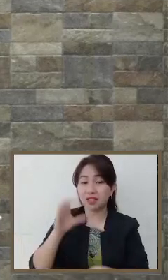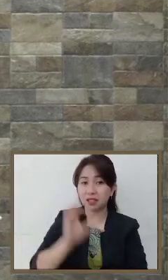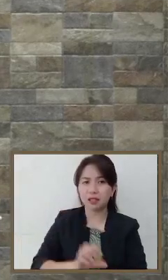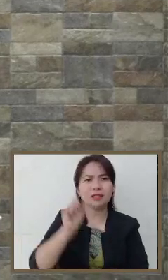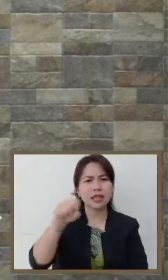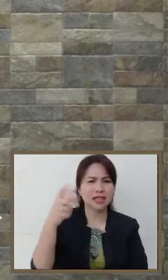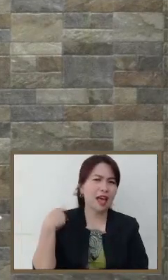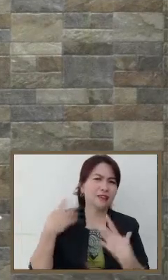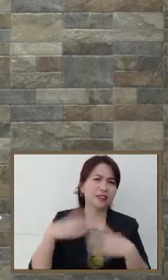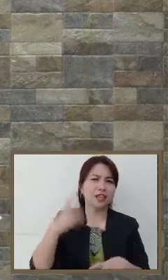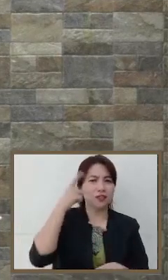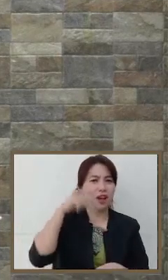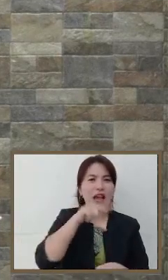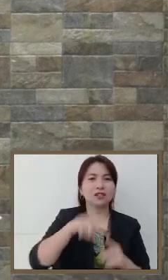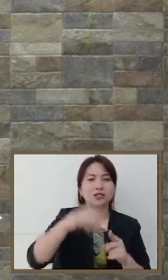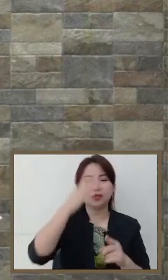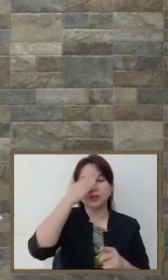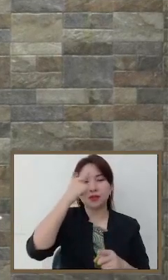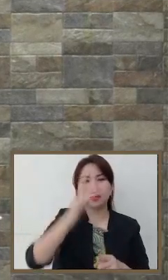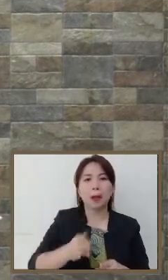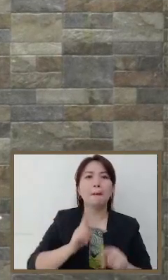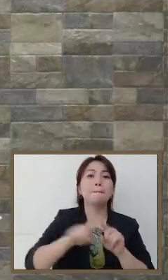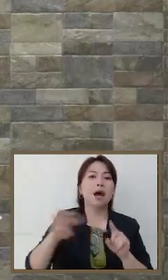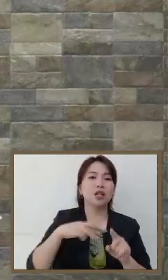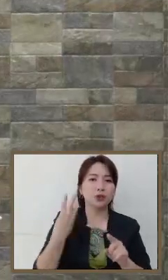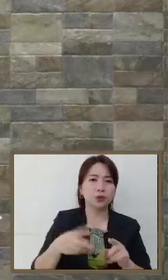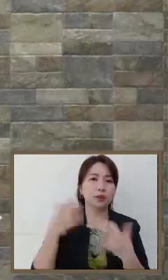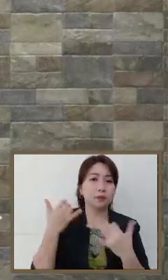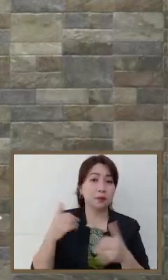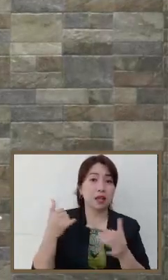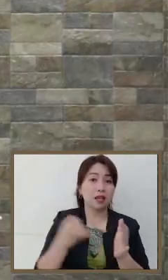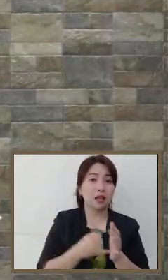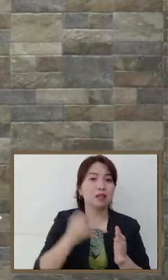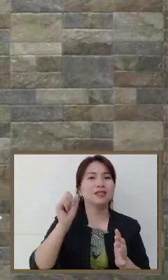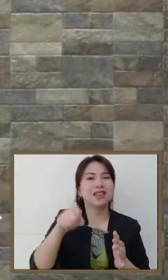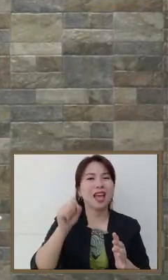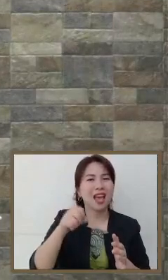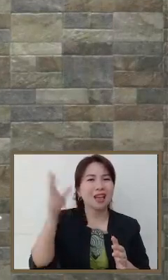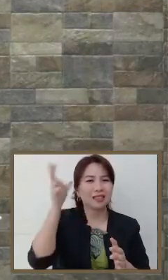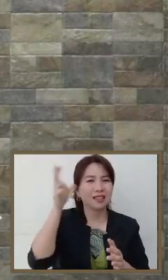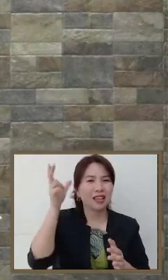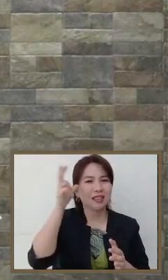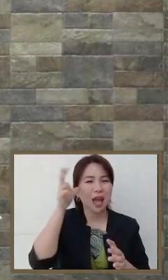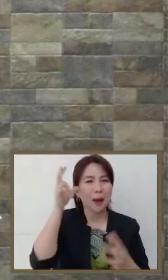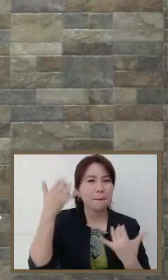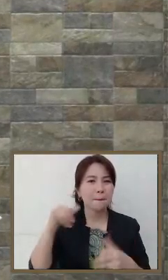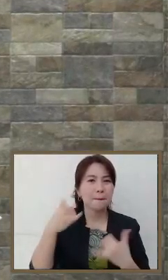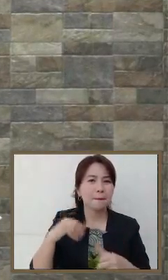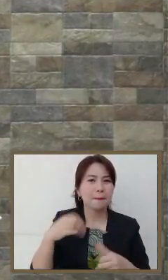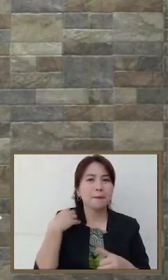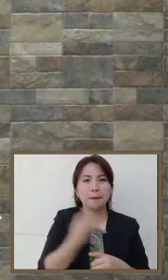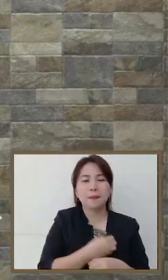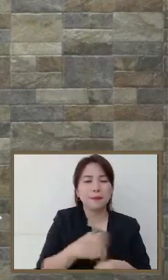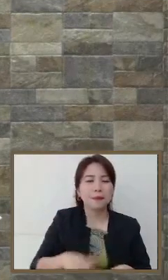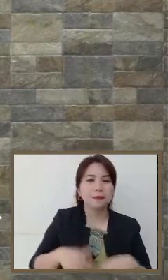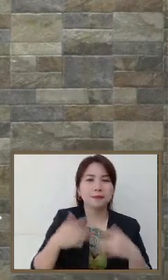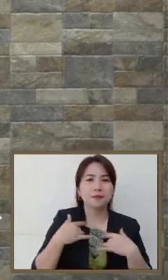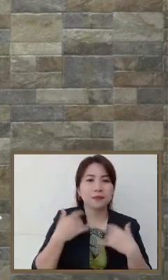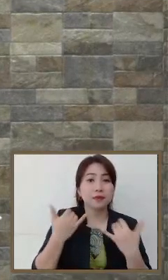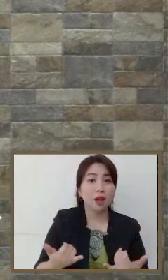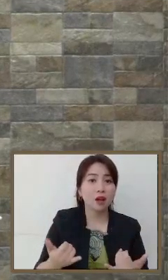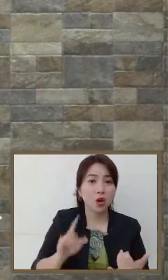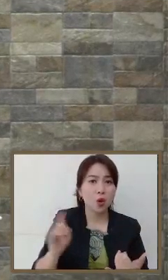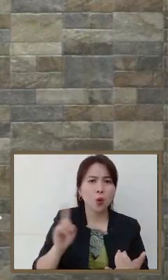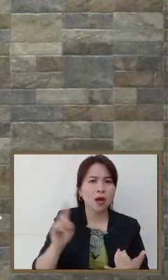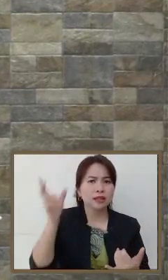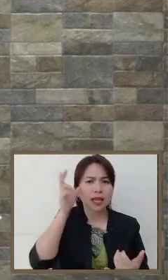makilala ang Diyos pero nilalaro pa natin paglalaruan ng Diyos ang buhay natin mga kapatid ano Sain yyung gagawin ng Diablo sa